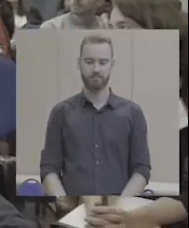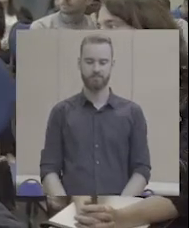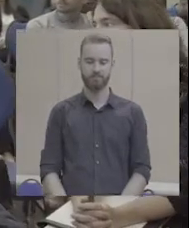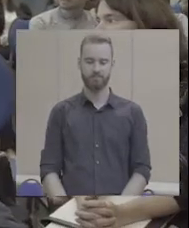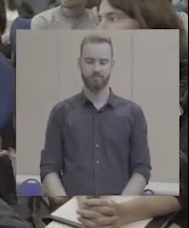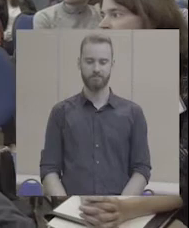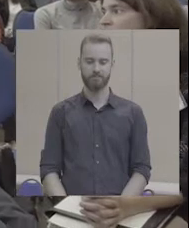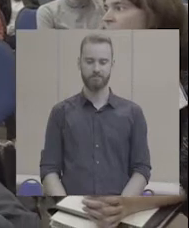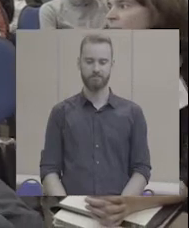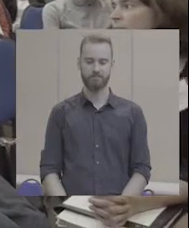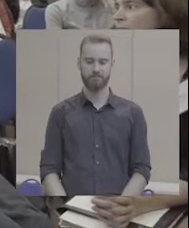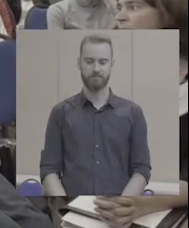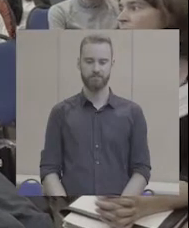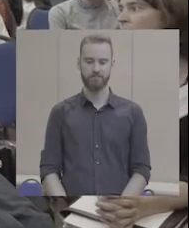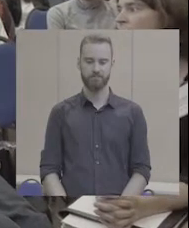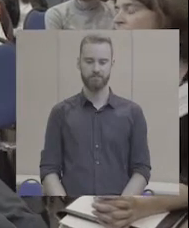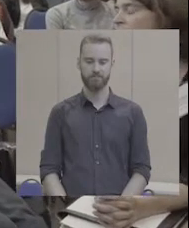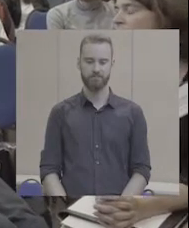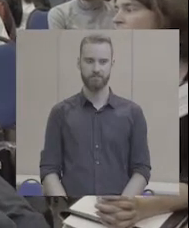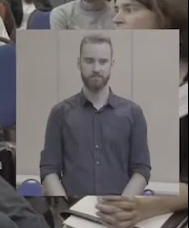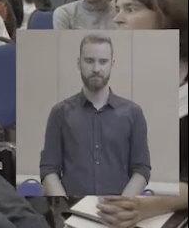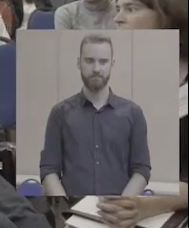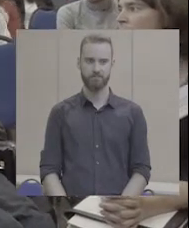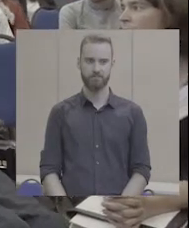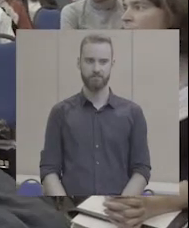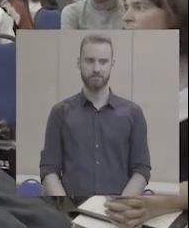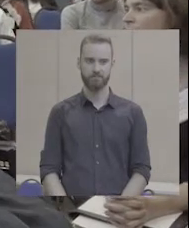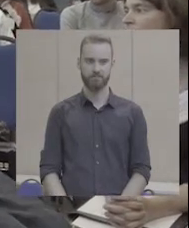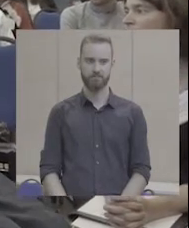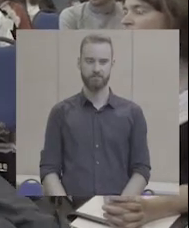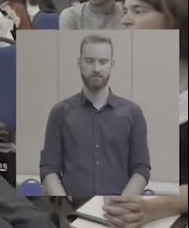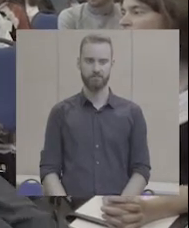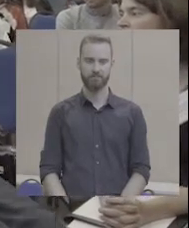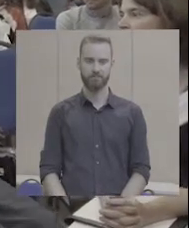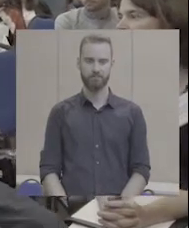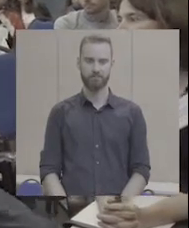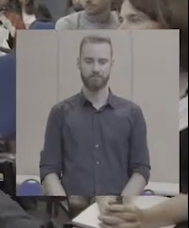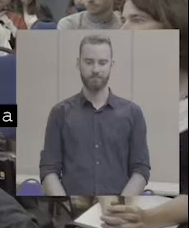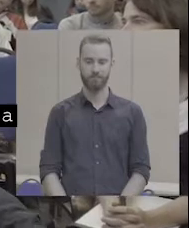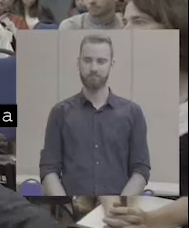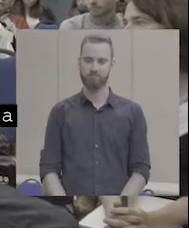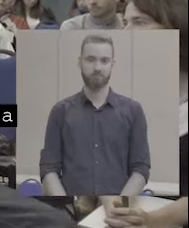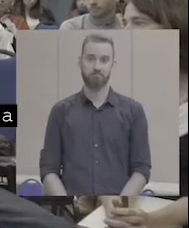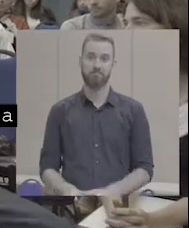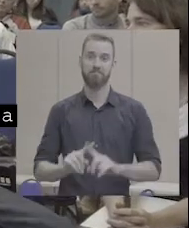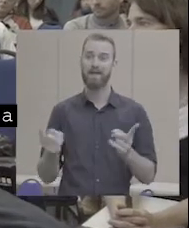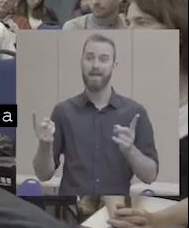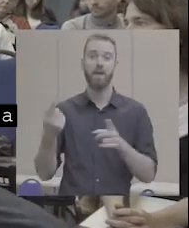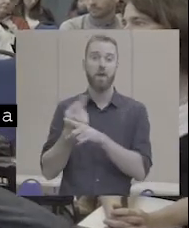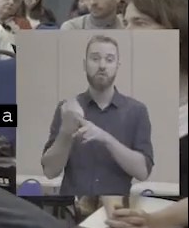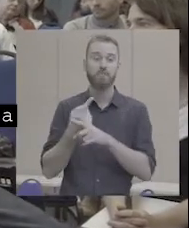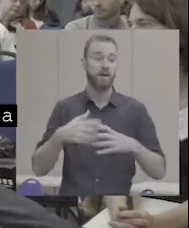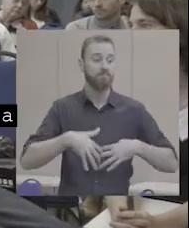en fonction de ces familles-là. Et il n'y a aucun logement qui a été